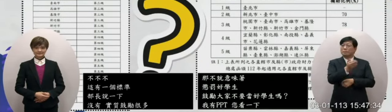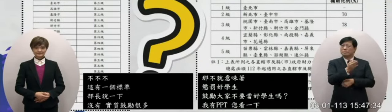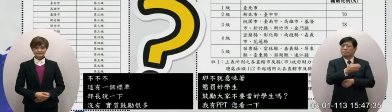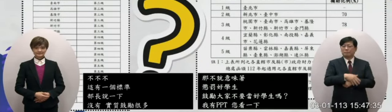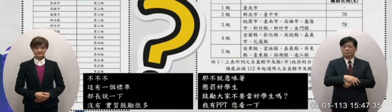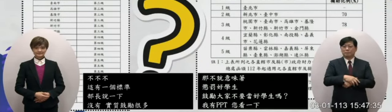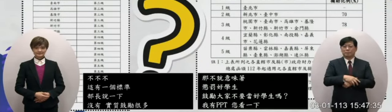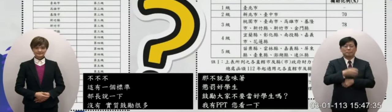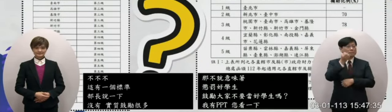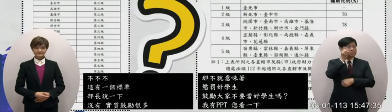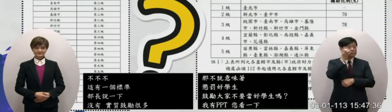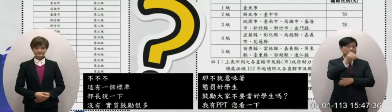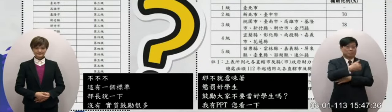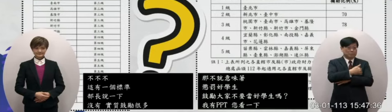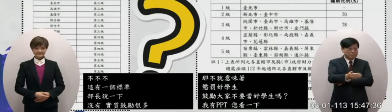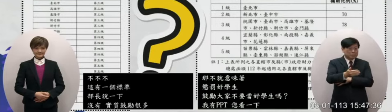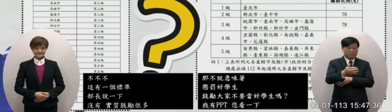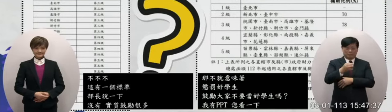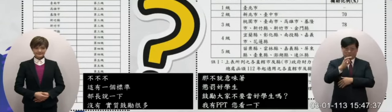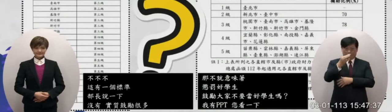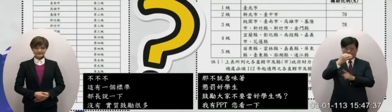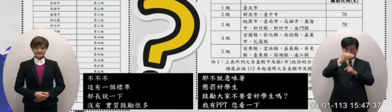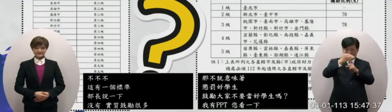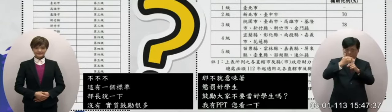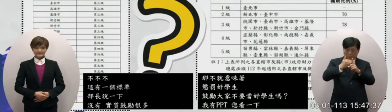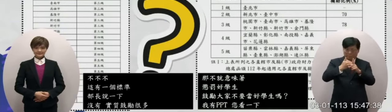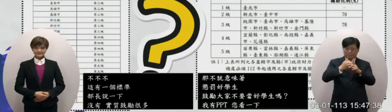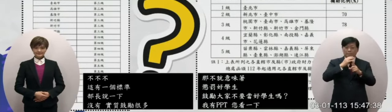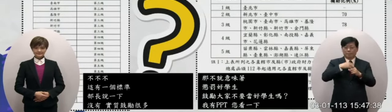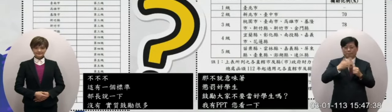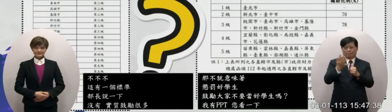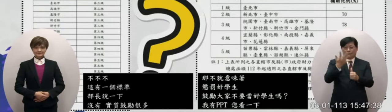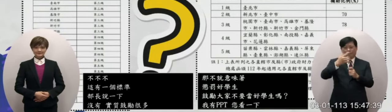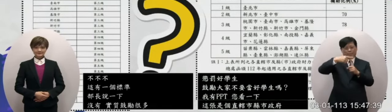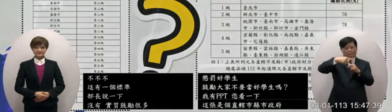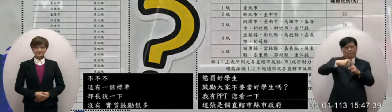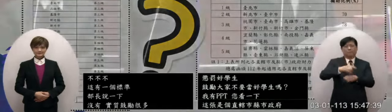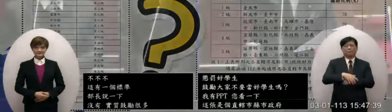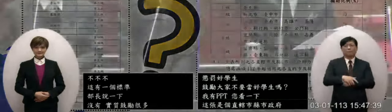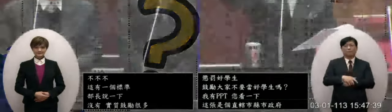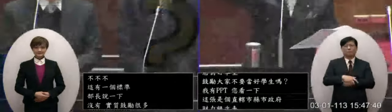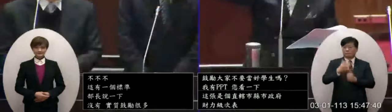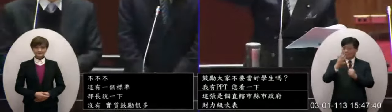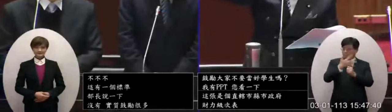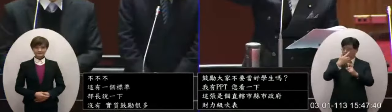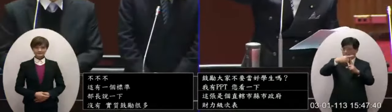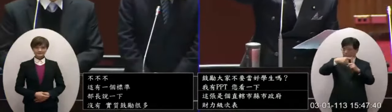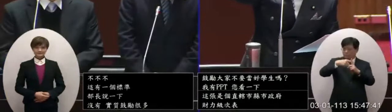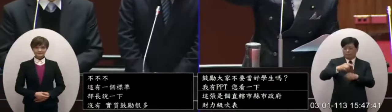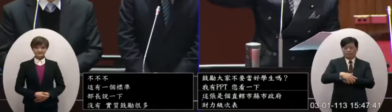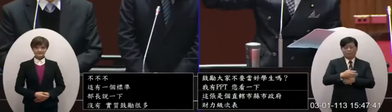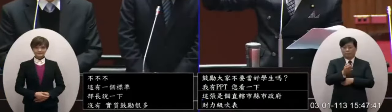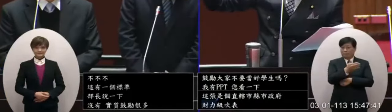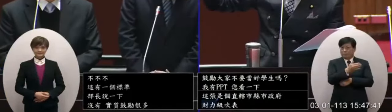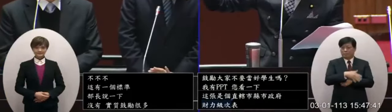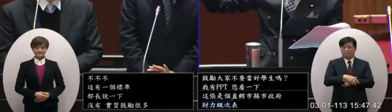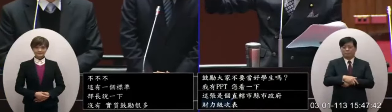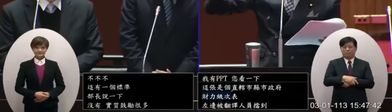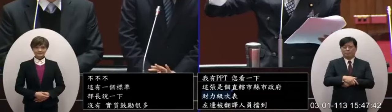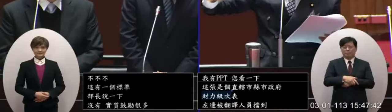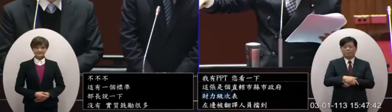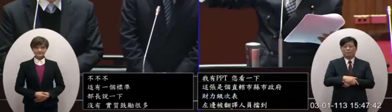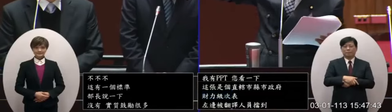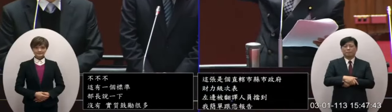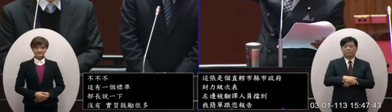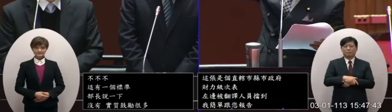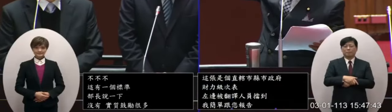边花莲县的财力集次是第五级哦，院长，左边是第